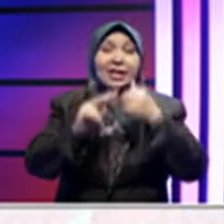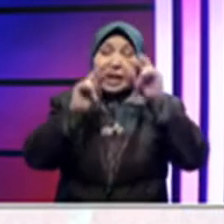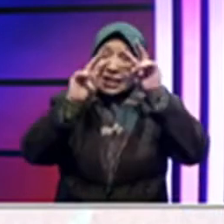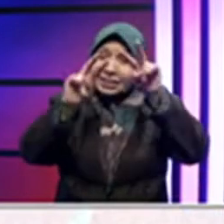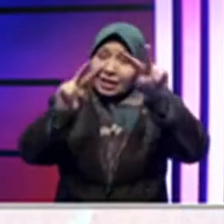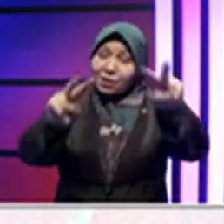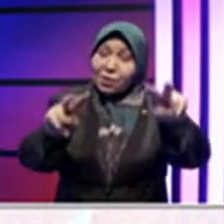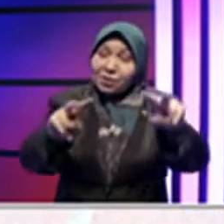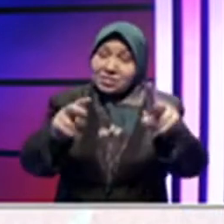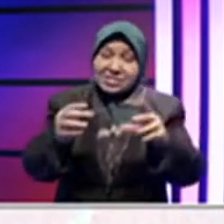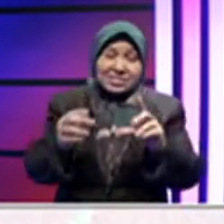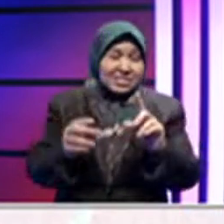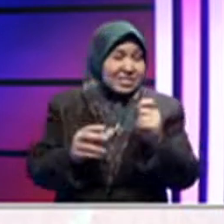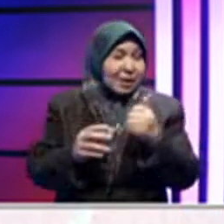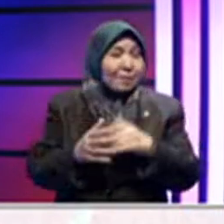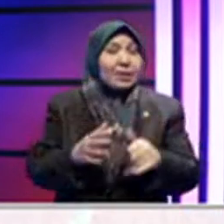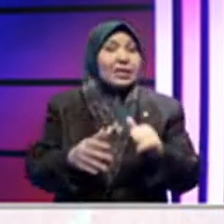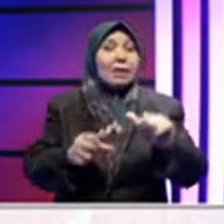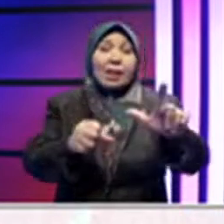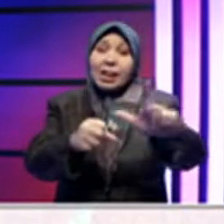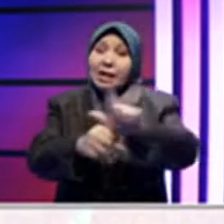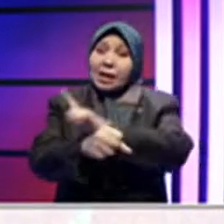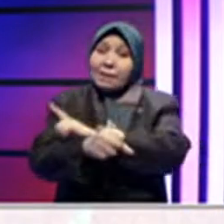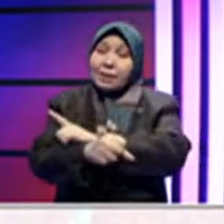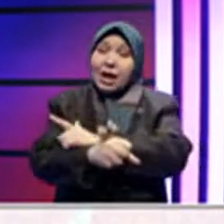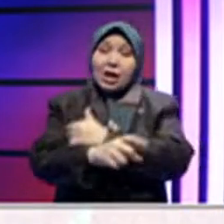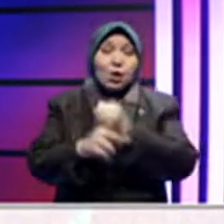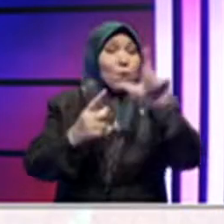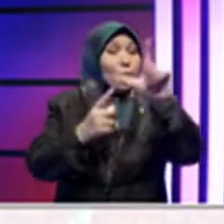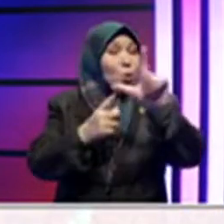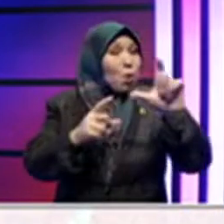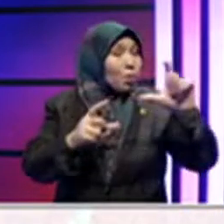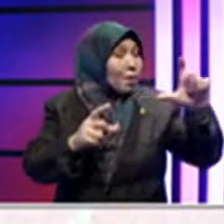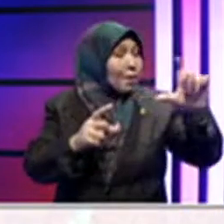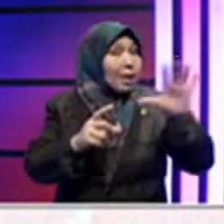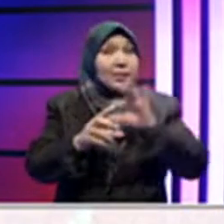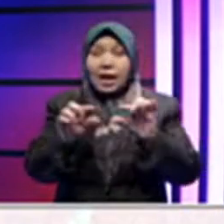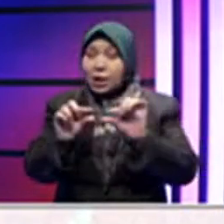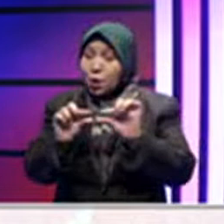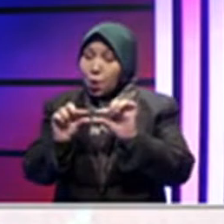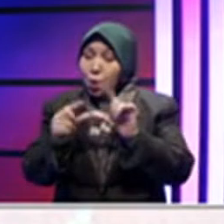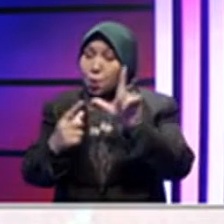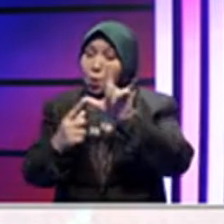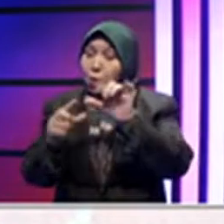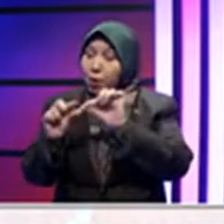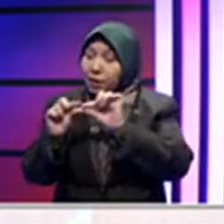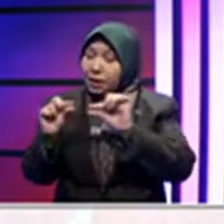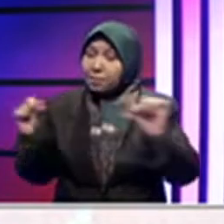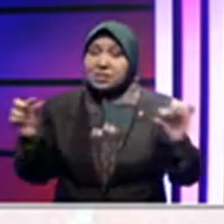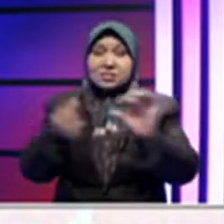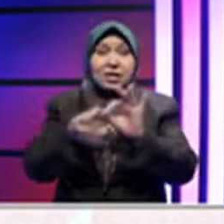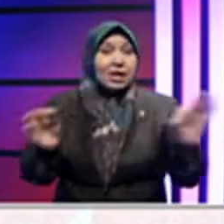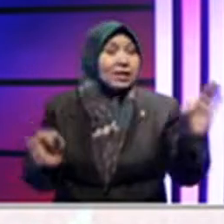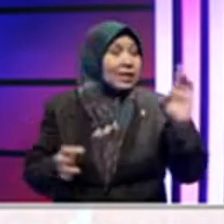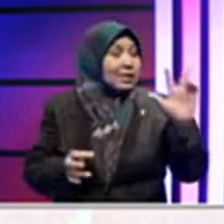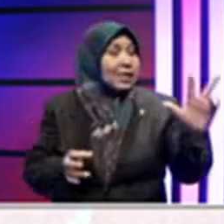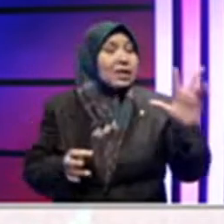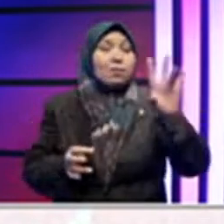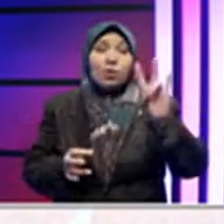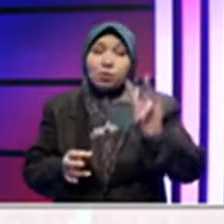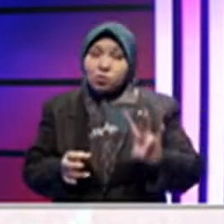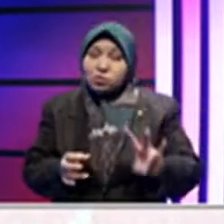jung-soo saksikan yaitu menyempurnakan huruf tebal dan juga huruf nipis Ken Ajax yang ke-37